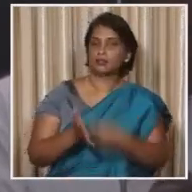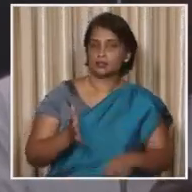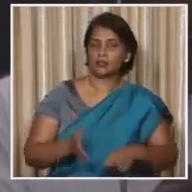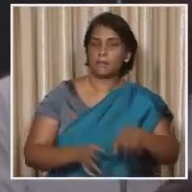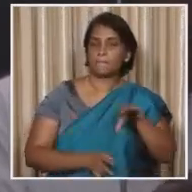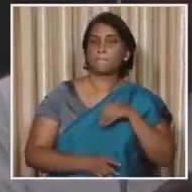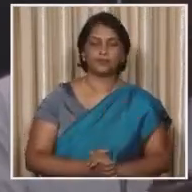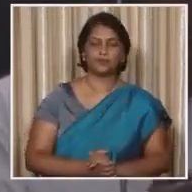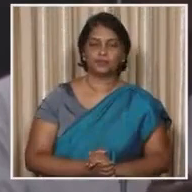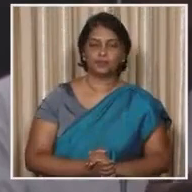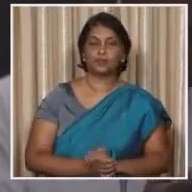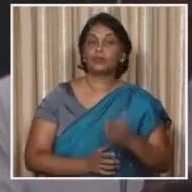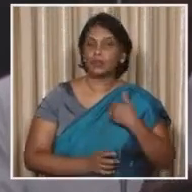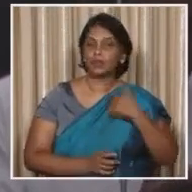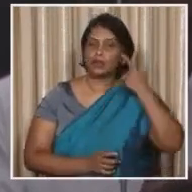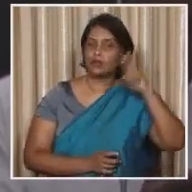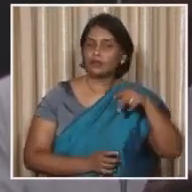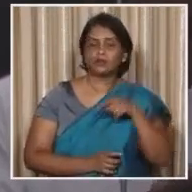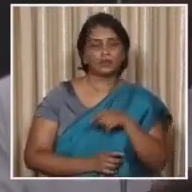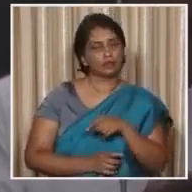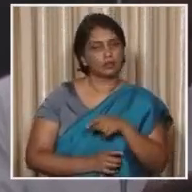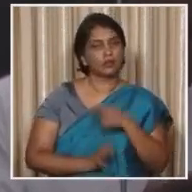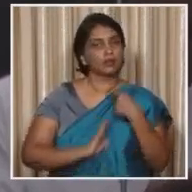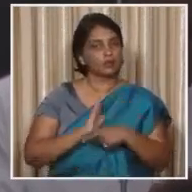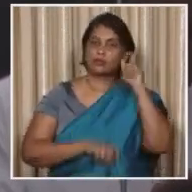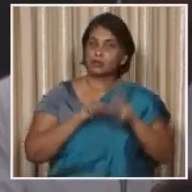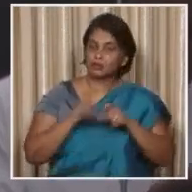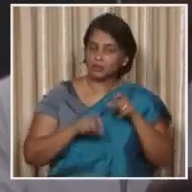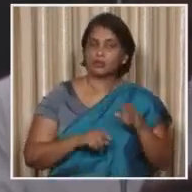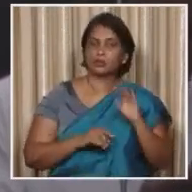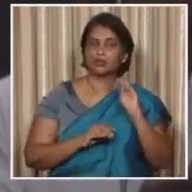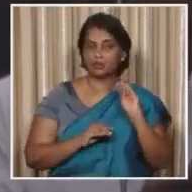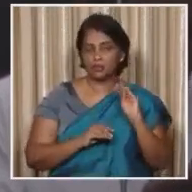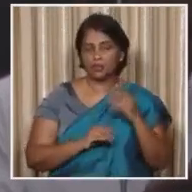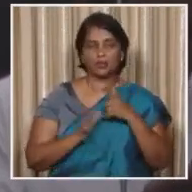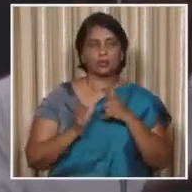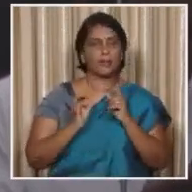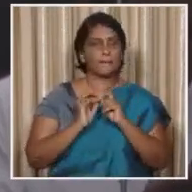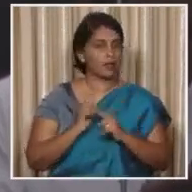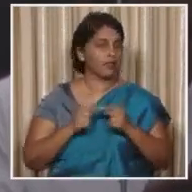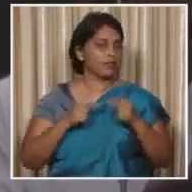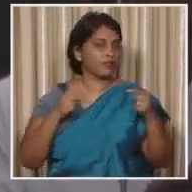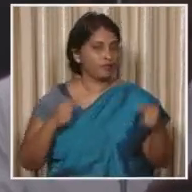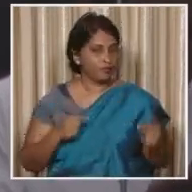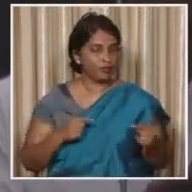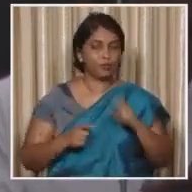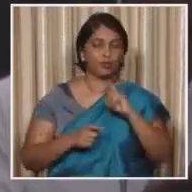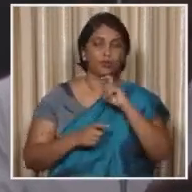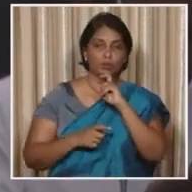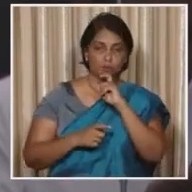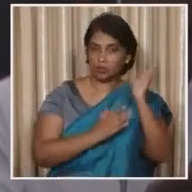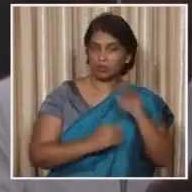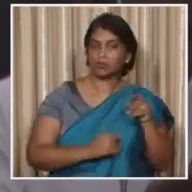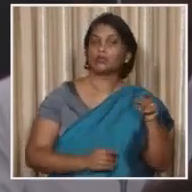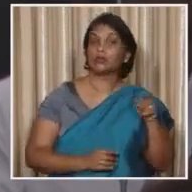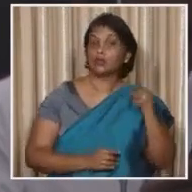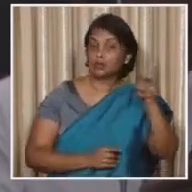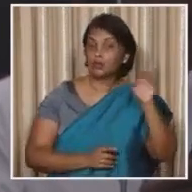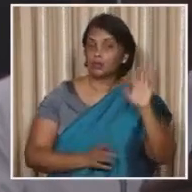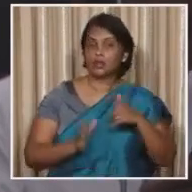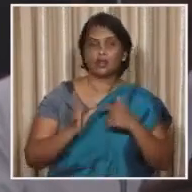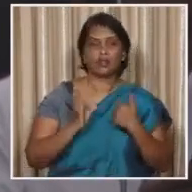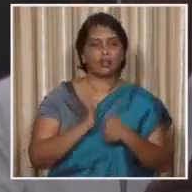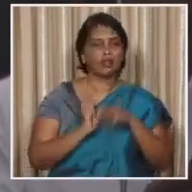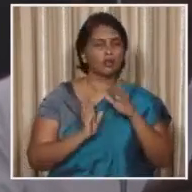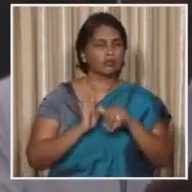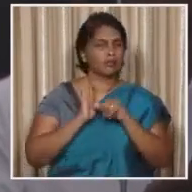බලංගු පනතක් බවට පත් කළා. අපි විශ්වාස කරනවා මේ රටේ රටවැසියන් යම්කිසි පනත් කෙටුම් පතකට විරුද්ධව ශ්‍රේෂ්ඨාධිකරණයට යන්නේ ඔවුන්ට ඒ පනතේ